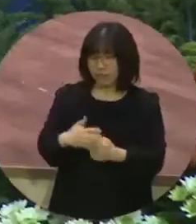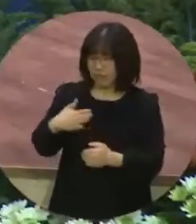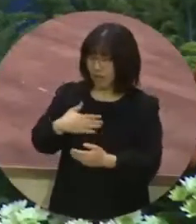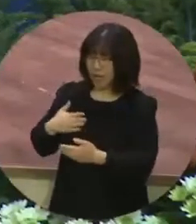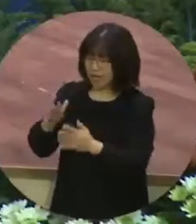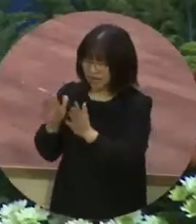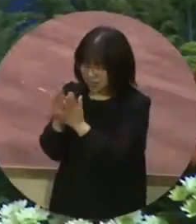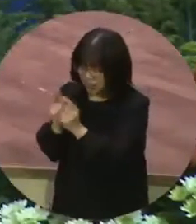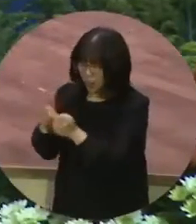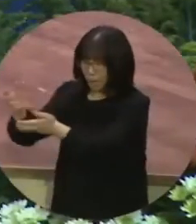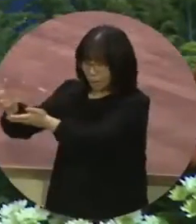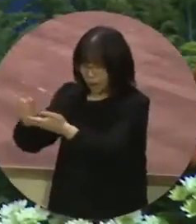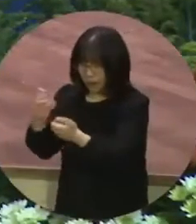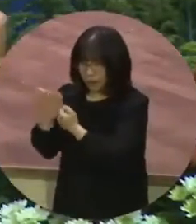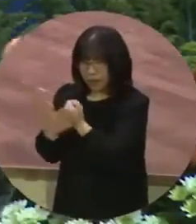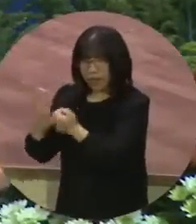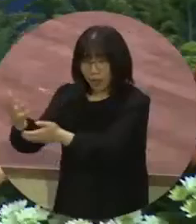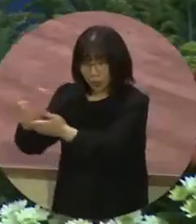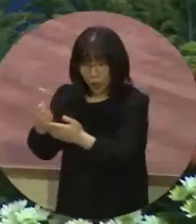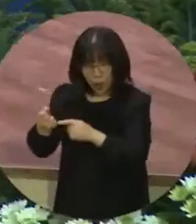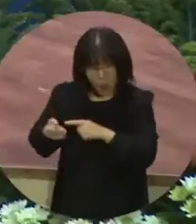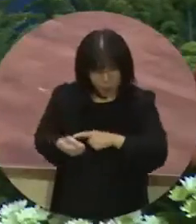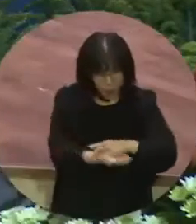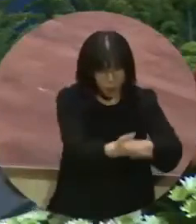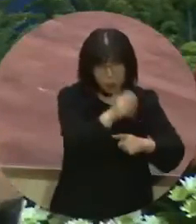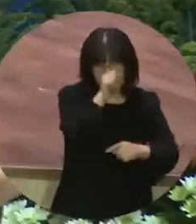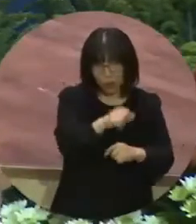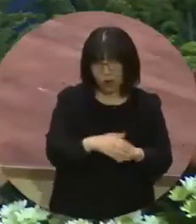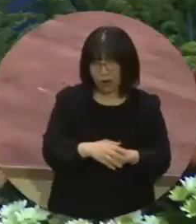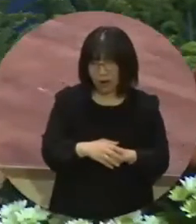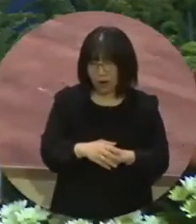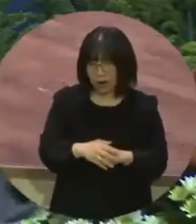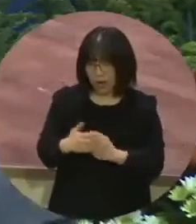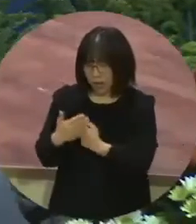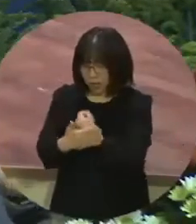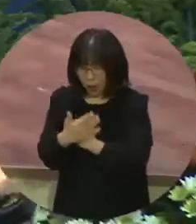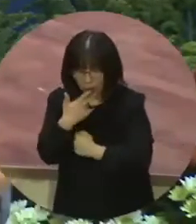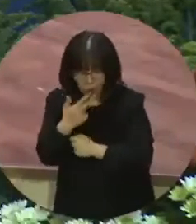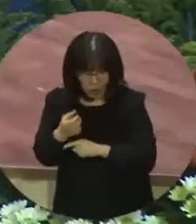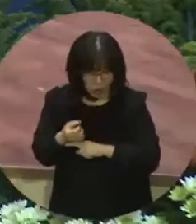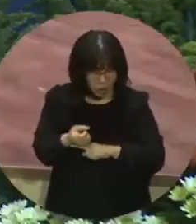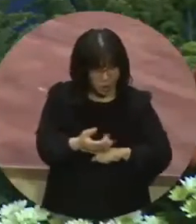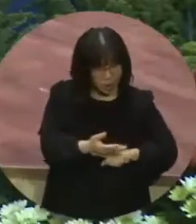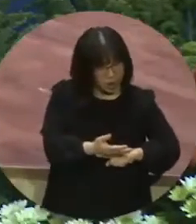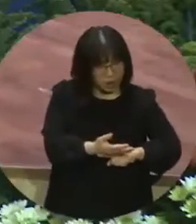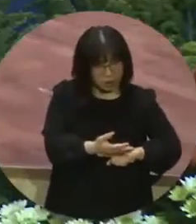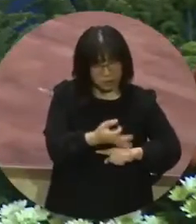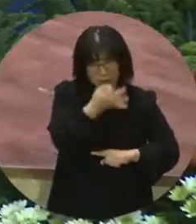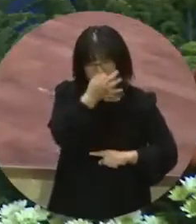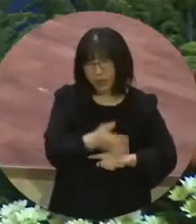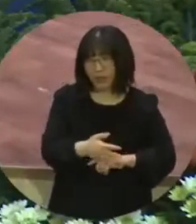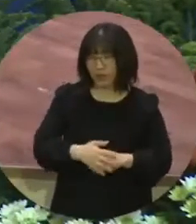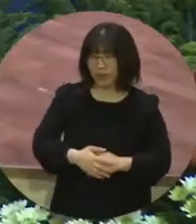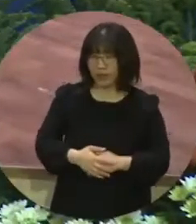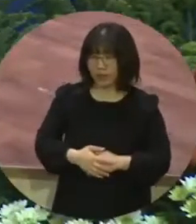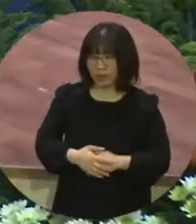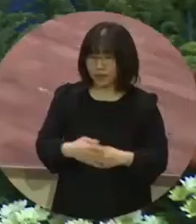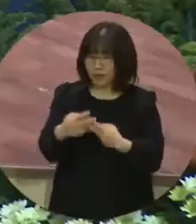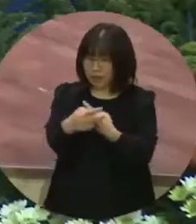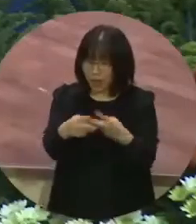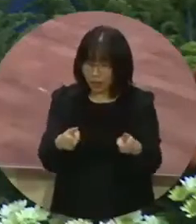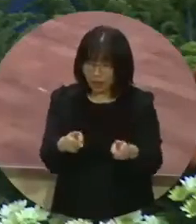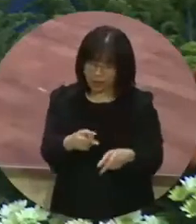지식 가지고. 뭐 하려고 그러니까 들어야 하지요. 지속이 안 돼요. 힘들잖아. 그러면서 아, 나 다락방